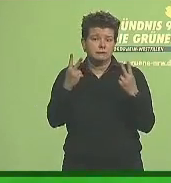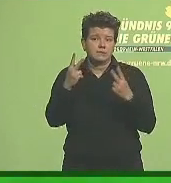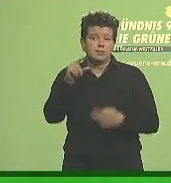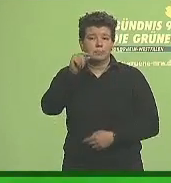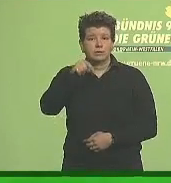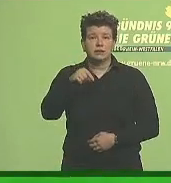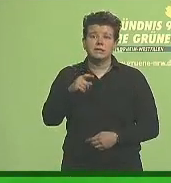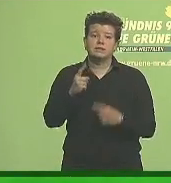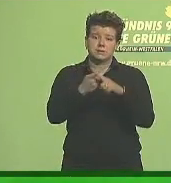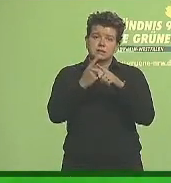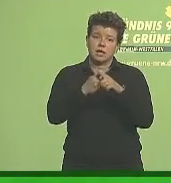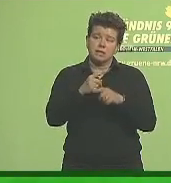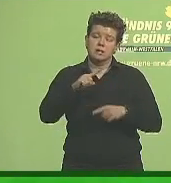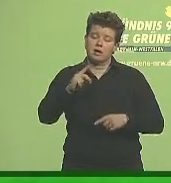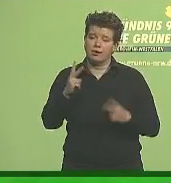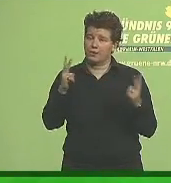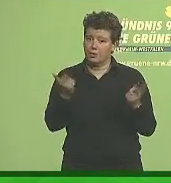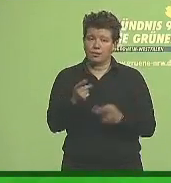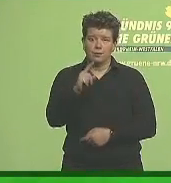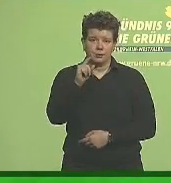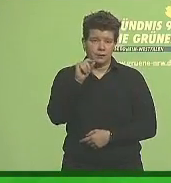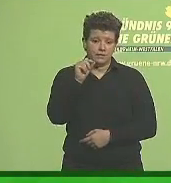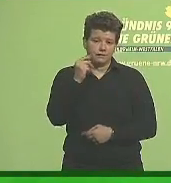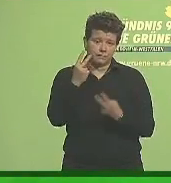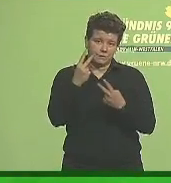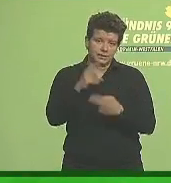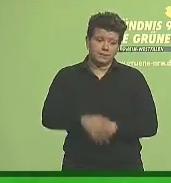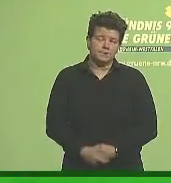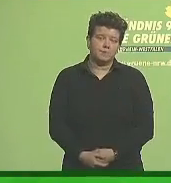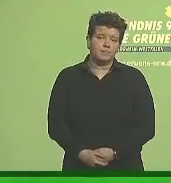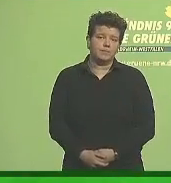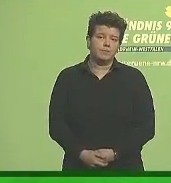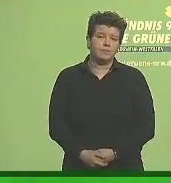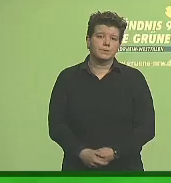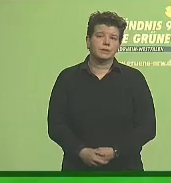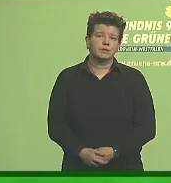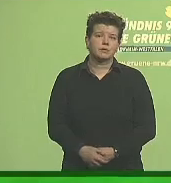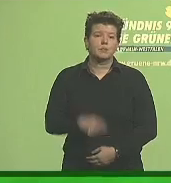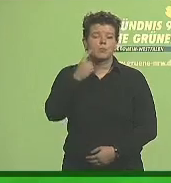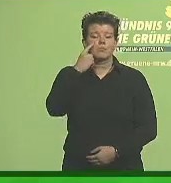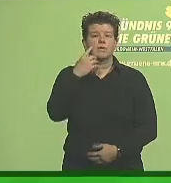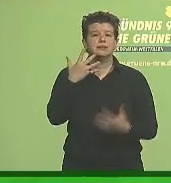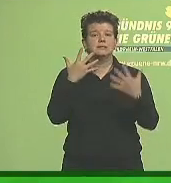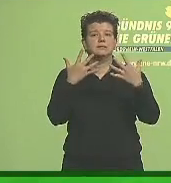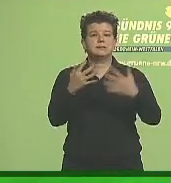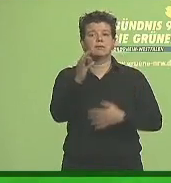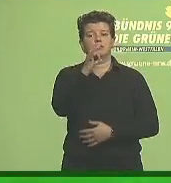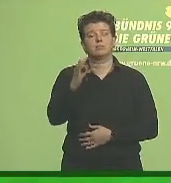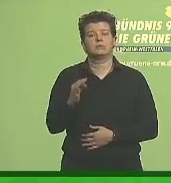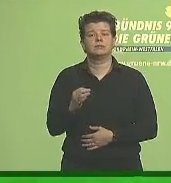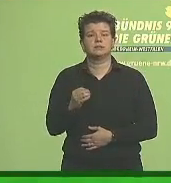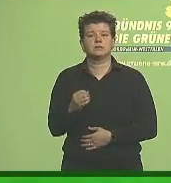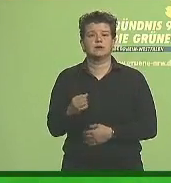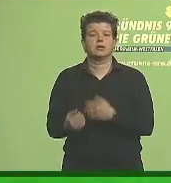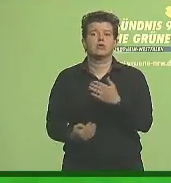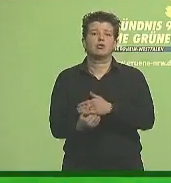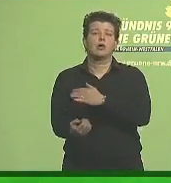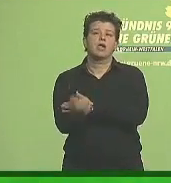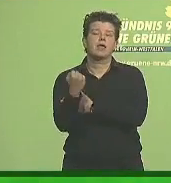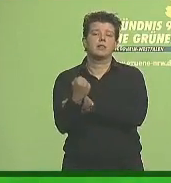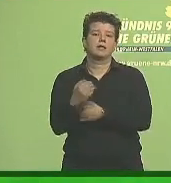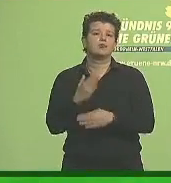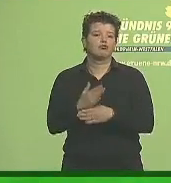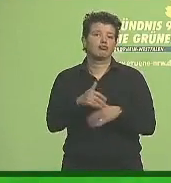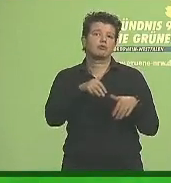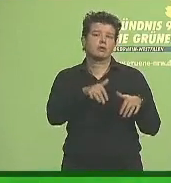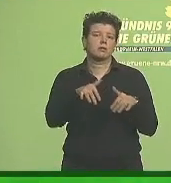Wir haben zurzeit 10% Anteil erneuerbar in Nordrhein-Westfalen am Bruttostromverbrauch. In der Stromproduktion sind es